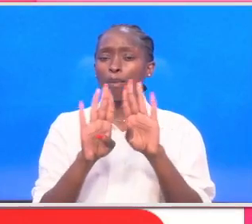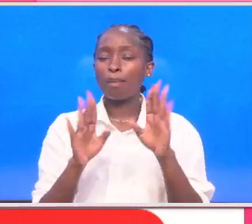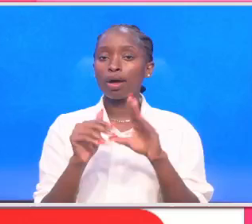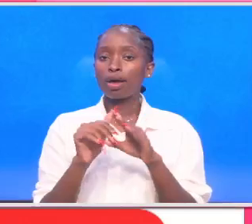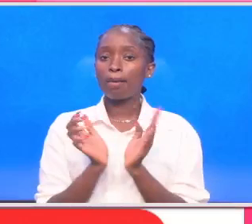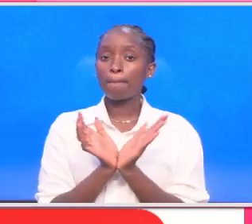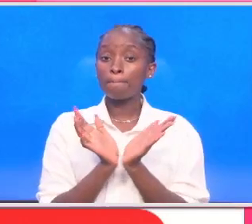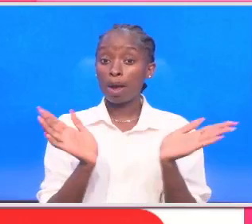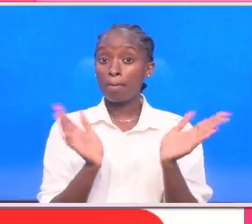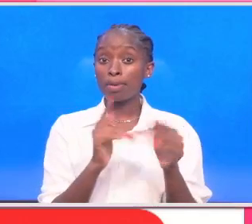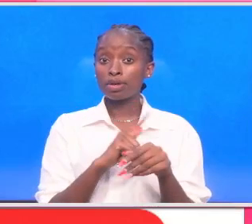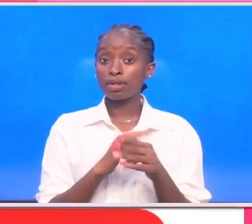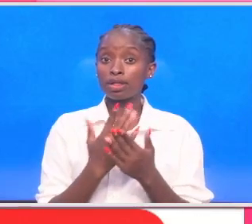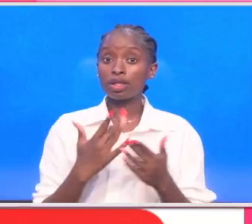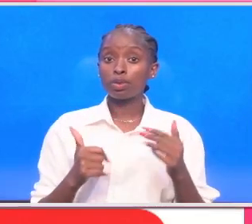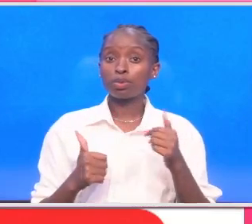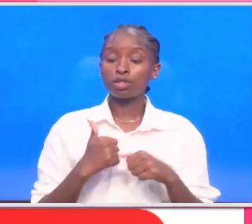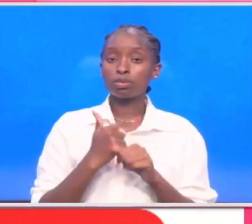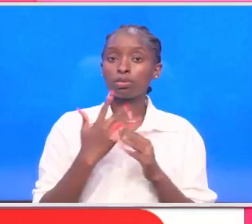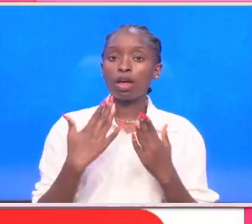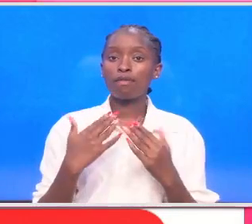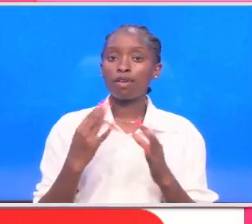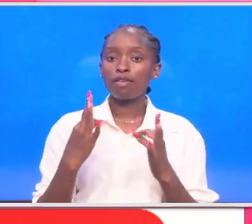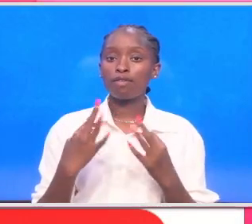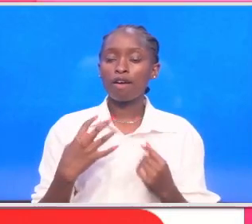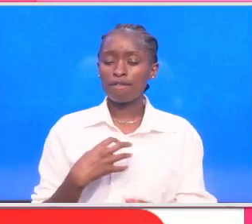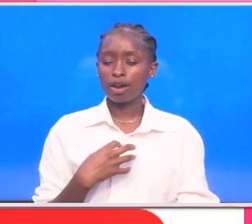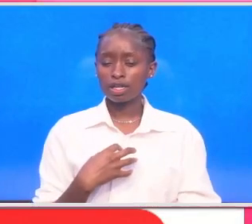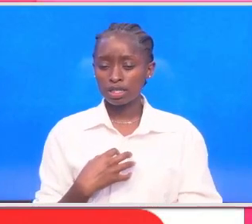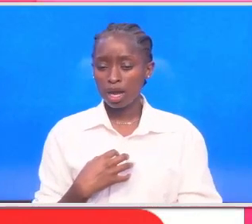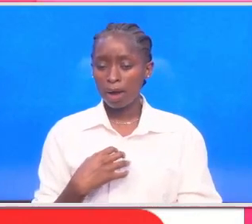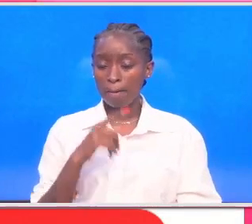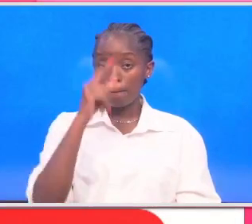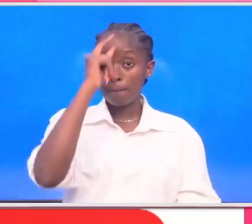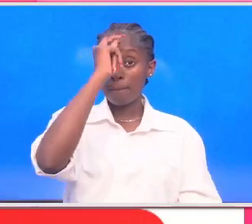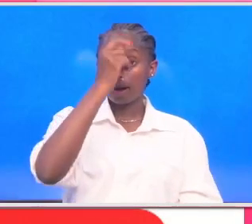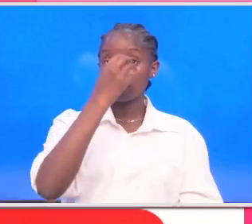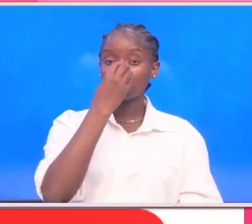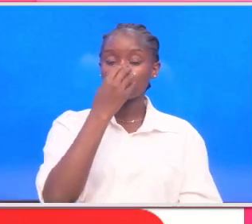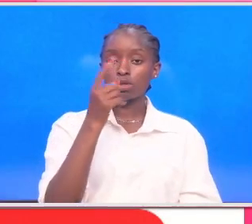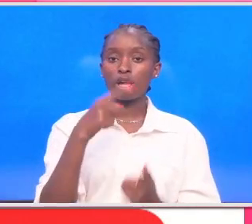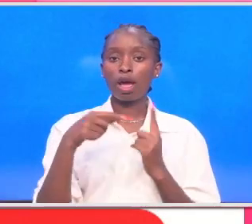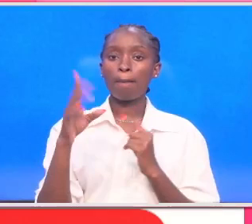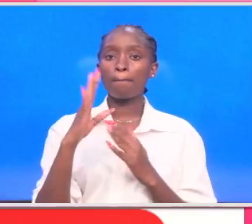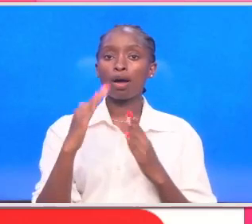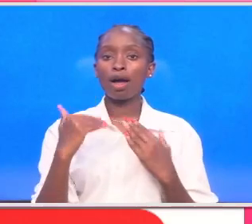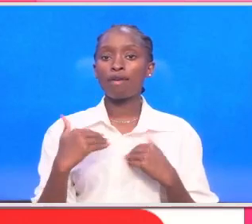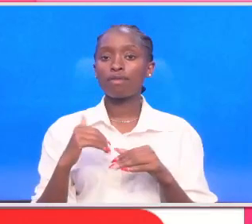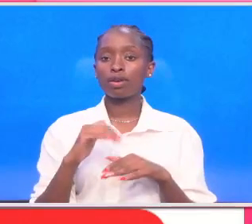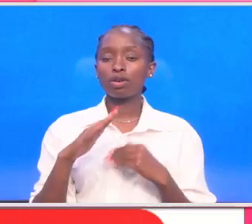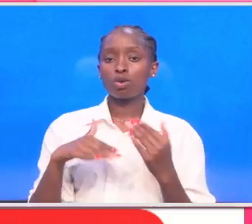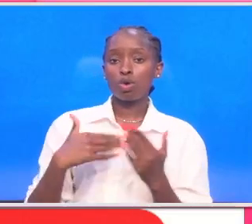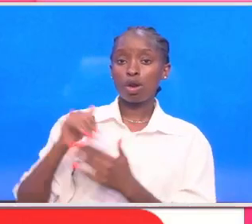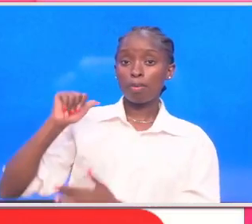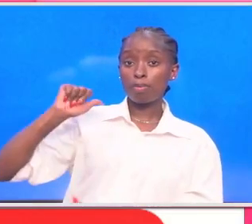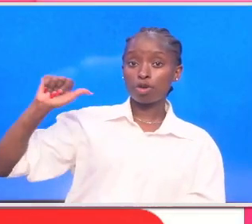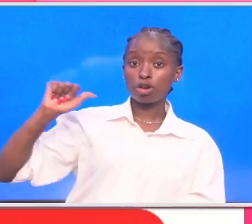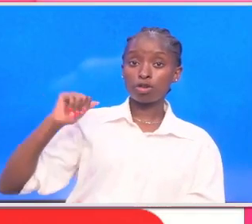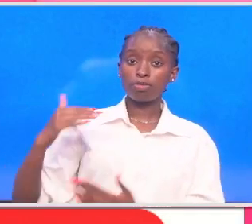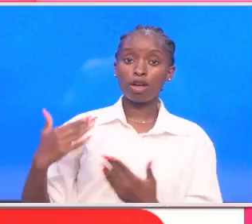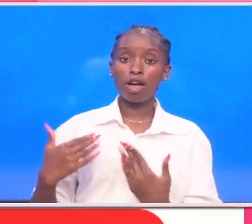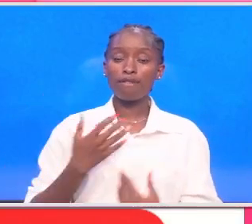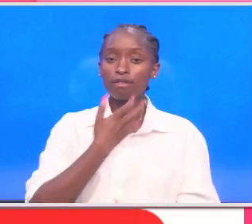wengi kujiuliza kama iwapo Rais Mstaafu Uhuru Kenyatta amerejea kwenye siasa. Ikumbukwe kwamba Kenyatta